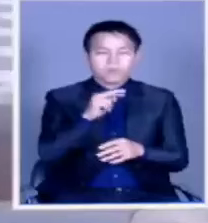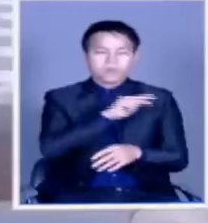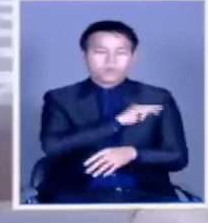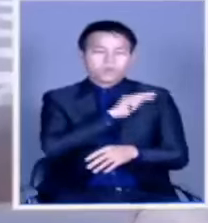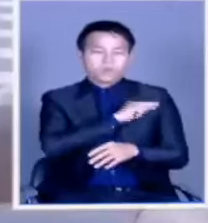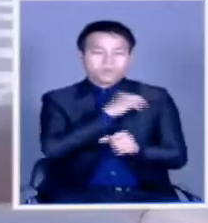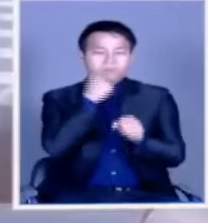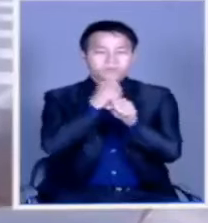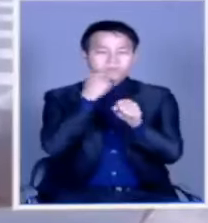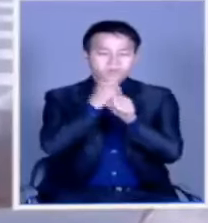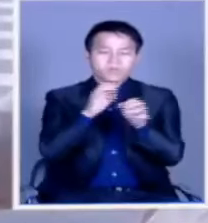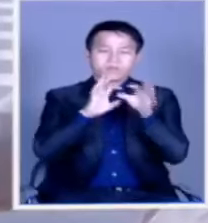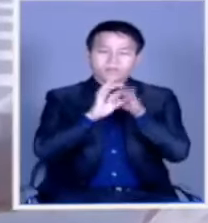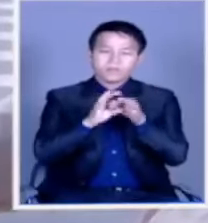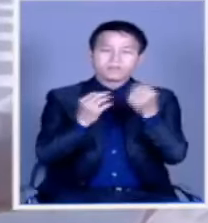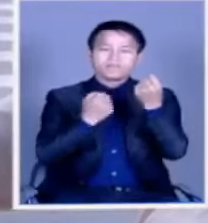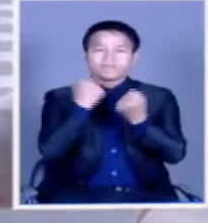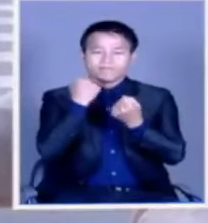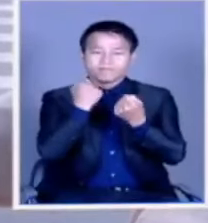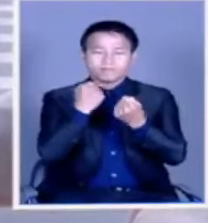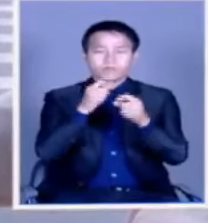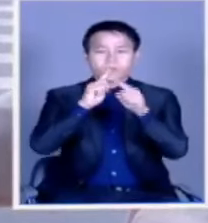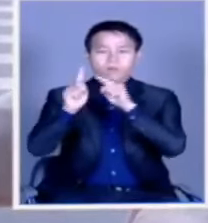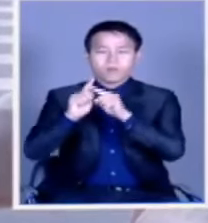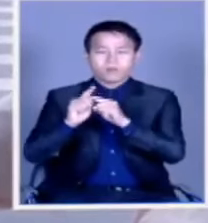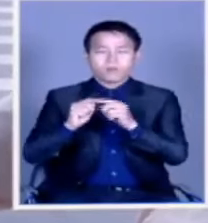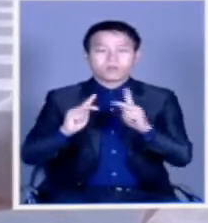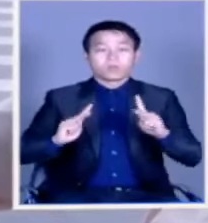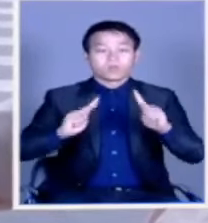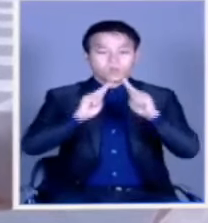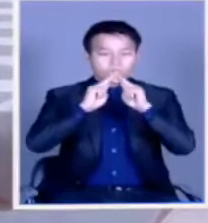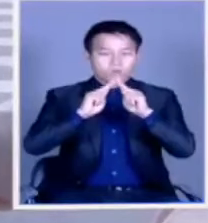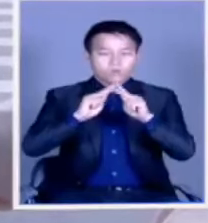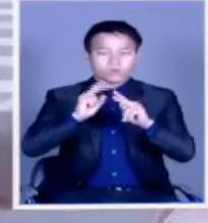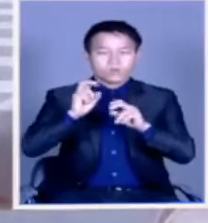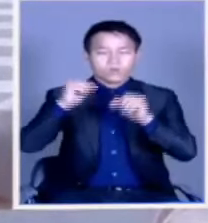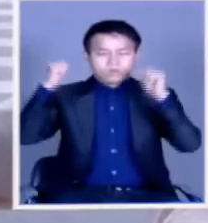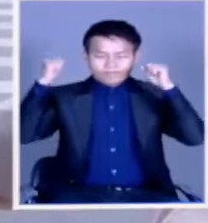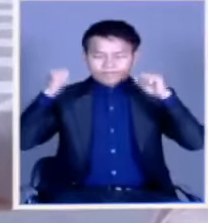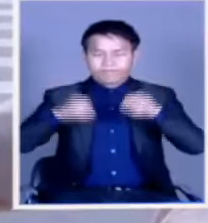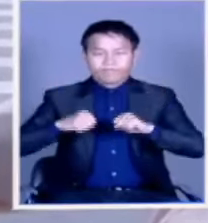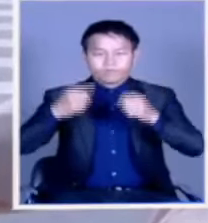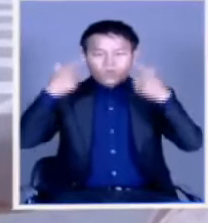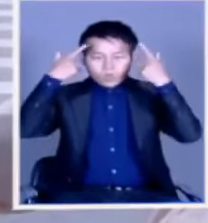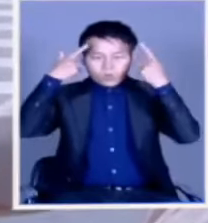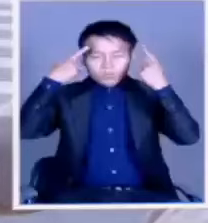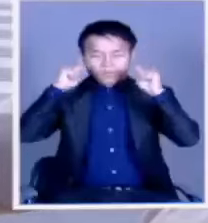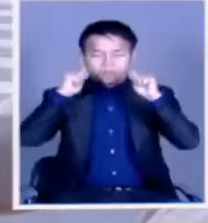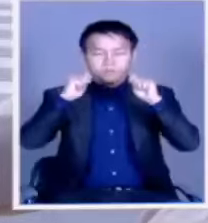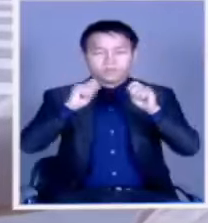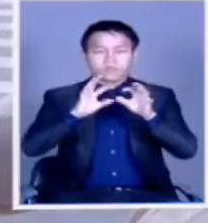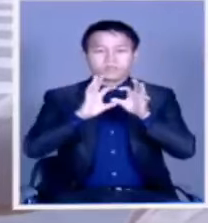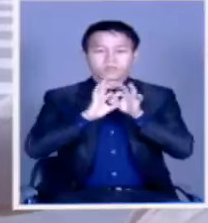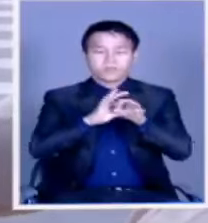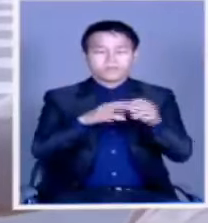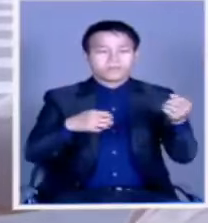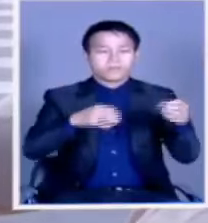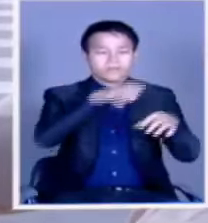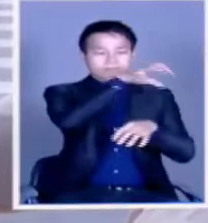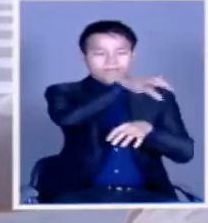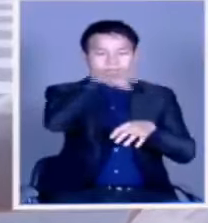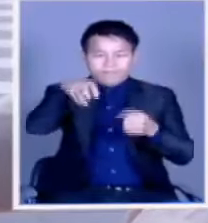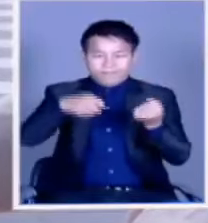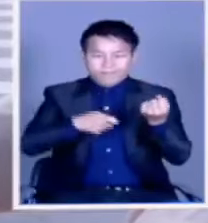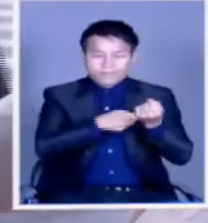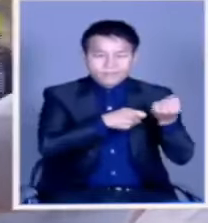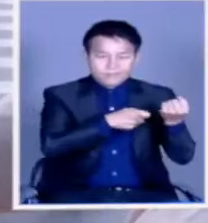านิสากนี้พวกเฮาก็ได้ออกข้อตกลงของรัฐมนตรีว่าด้วยการคุ้มครองสานิสากเนาะและอันที่2ม